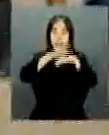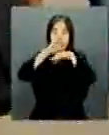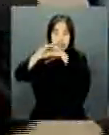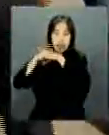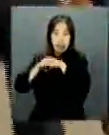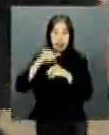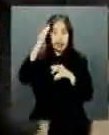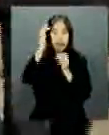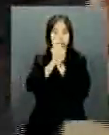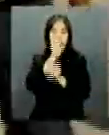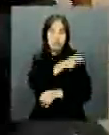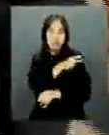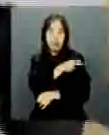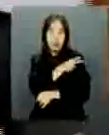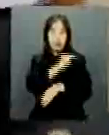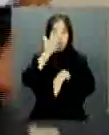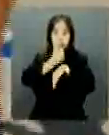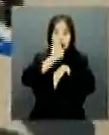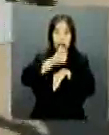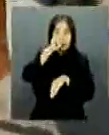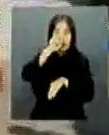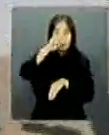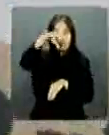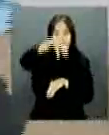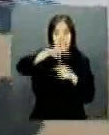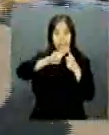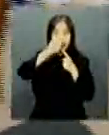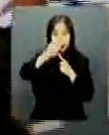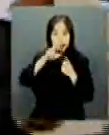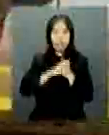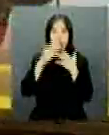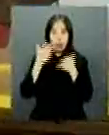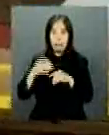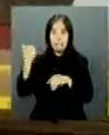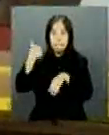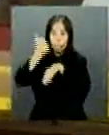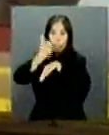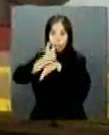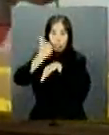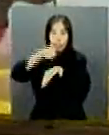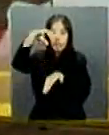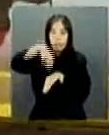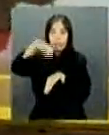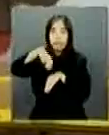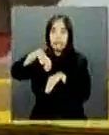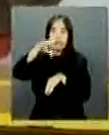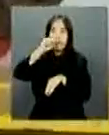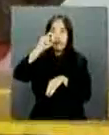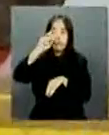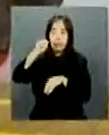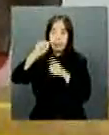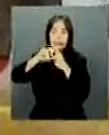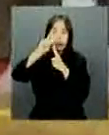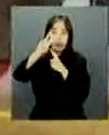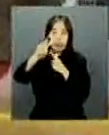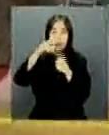วินัยทอง2ผู้บัญชาการตำรวจนครบาลพลตำรวจตรีดำรงศักดิ์กิติประภัทรผู้บังคับการตำรวจนครบาล2ตลอด